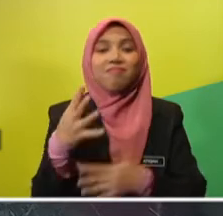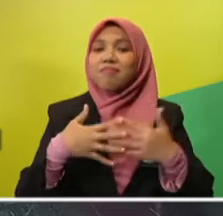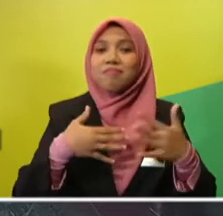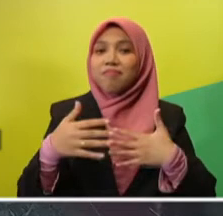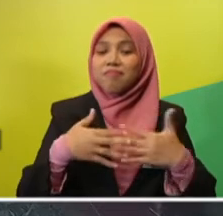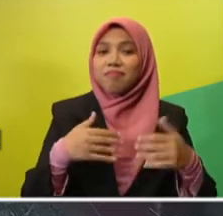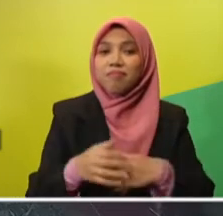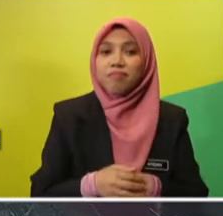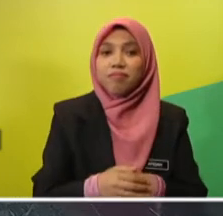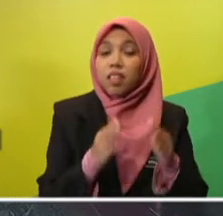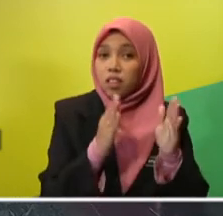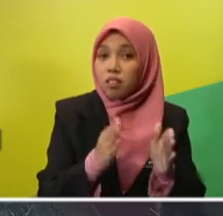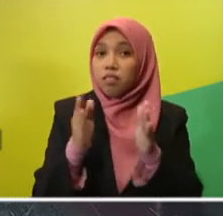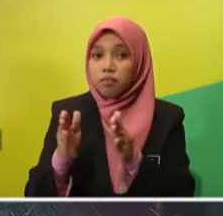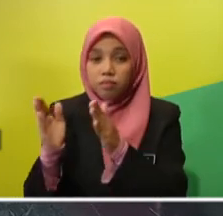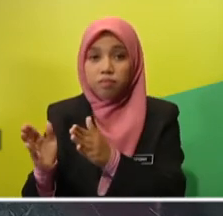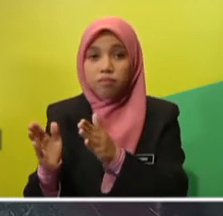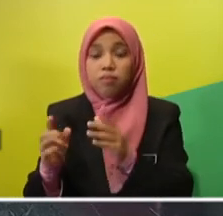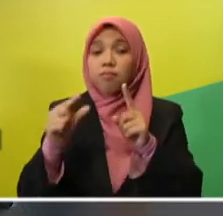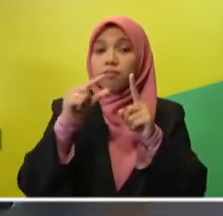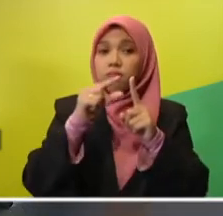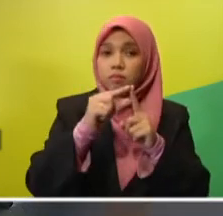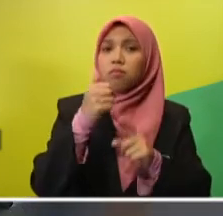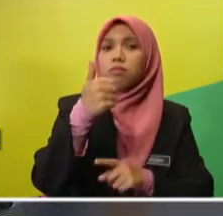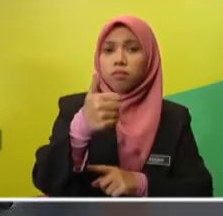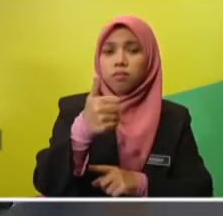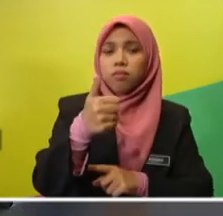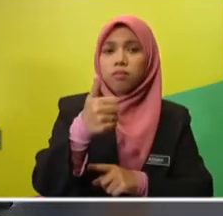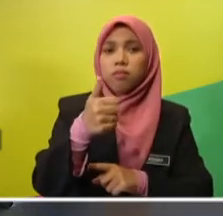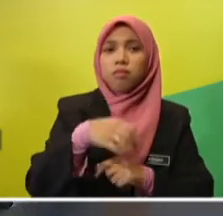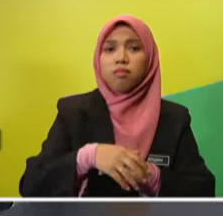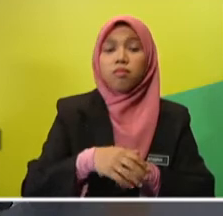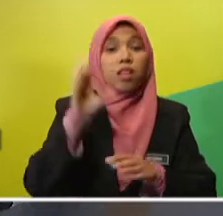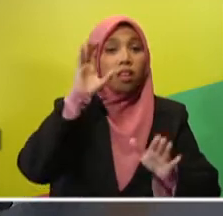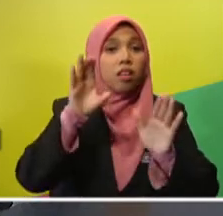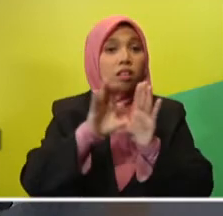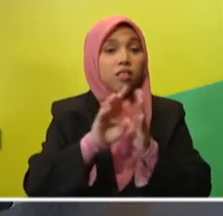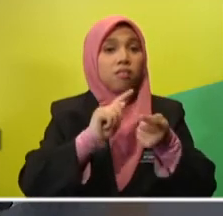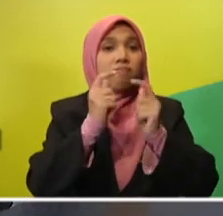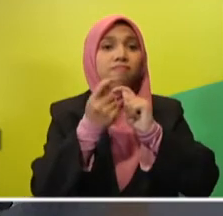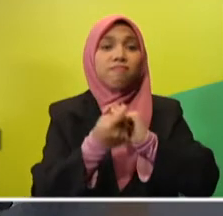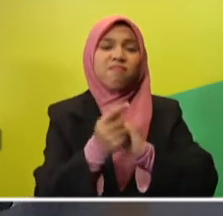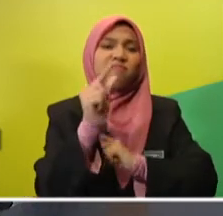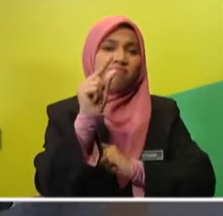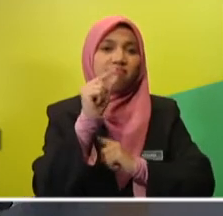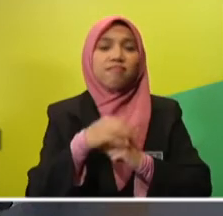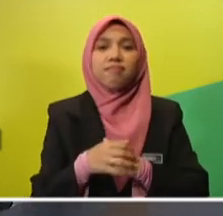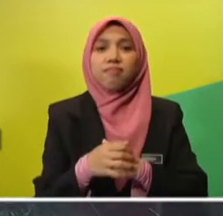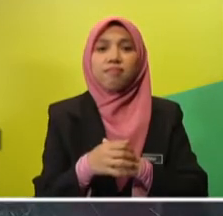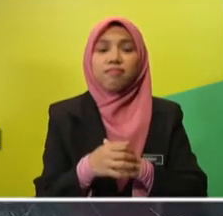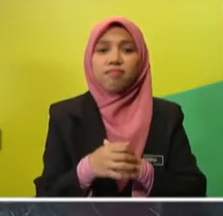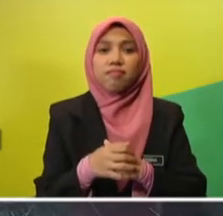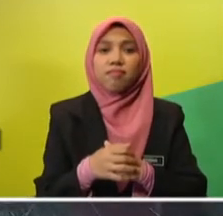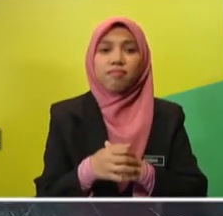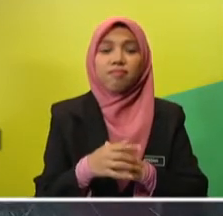susunan perkataan dah bagus, tapi dari segi gambar tu tertukar sedikit. Baik, cikgu. Lain kali kan, cikgu,